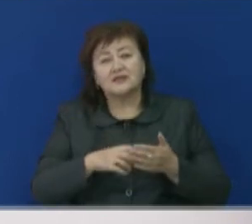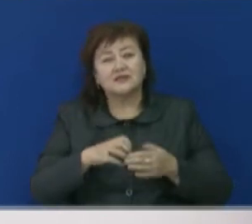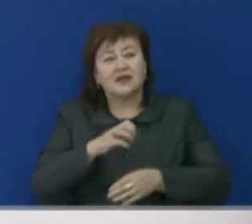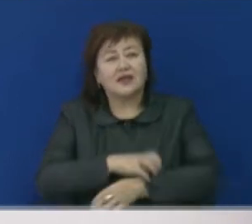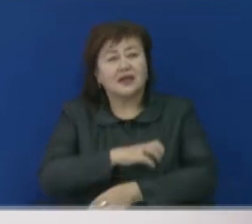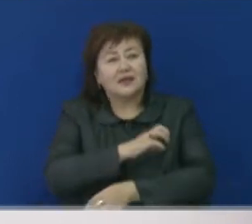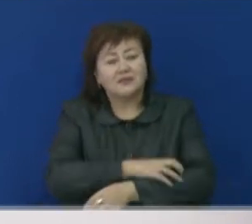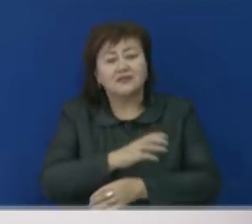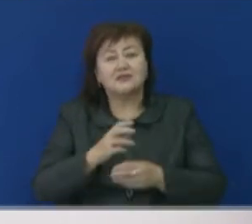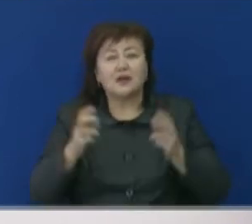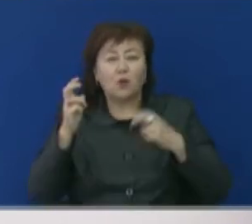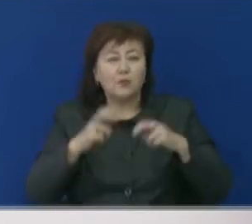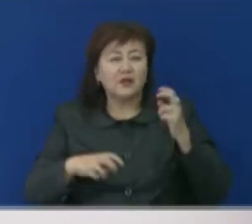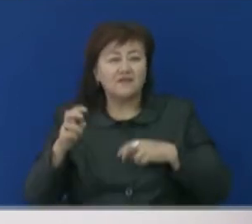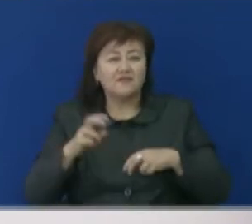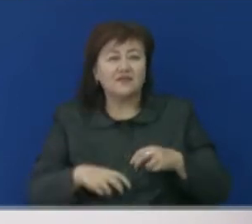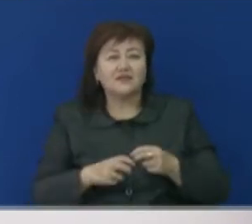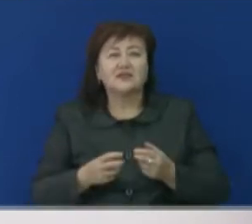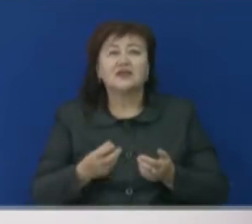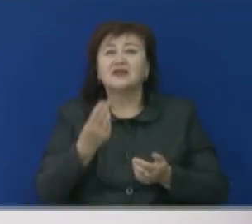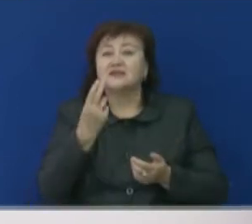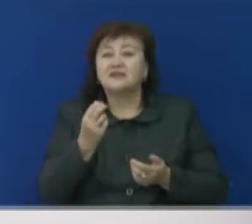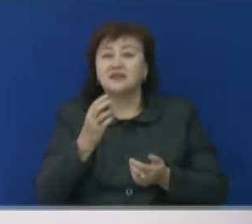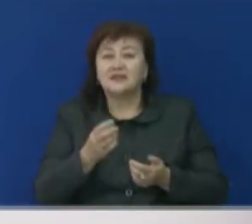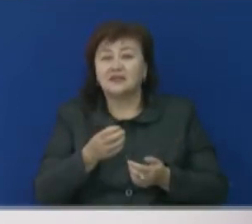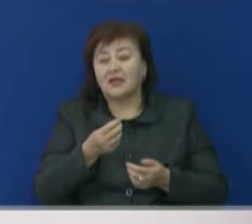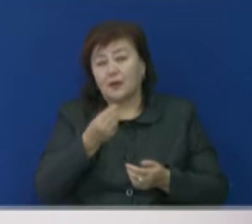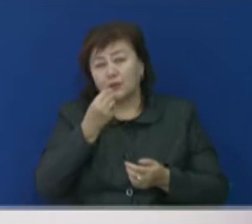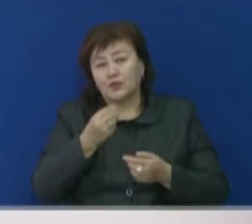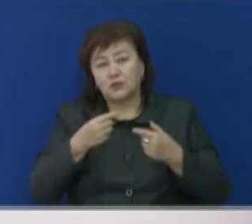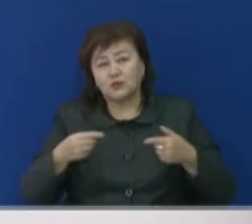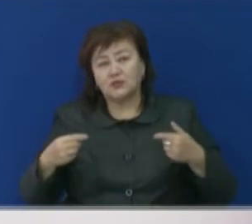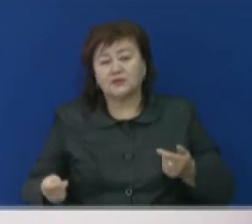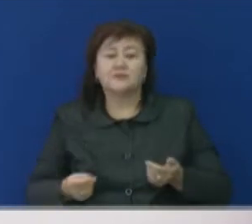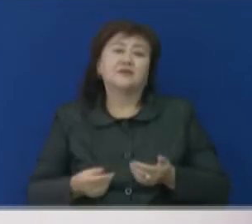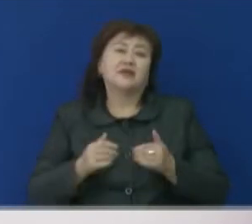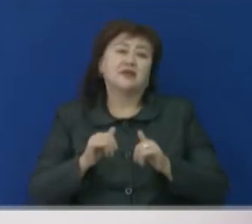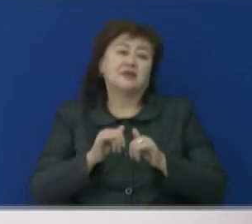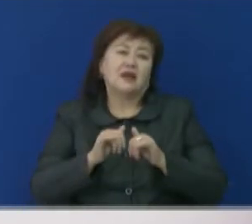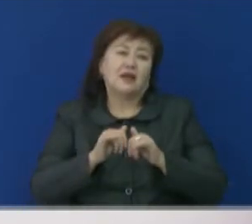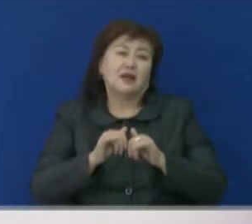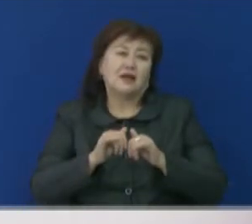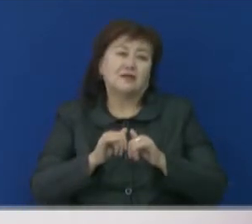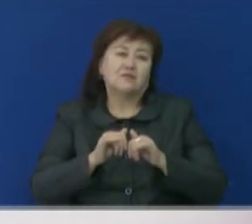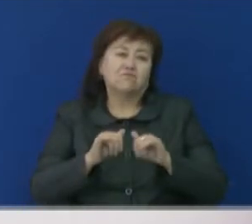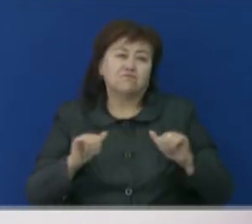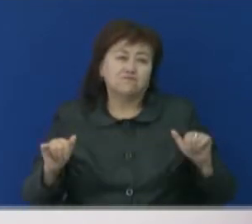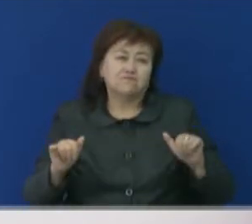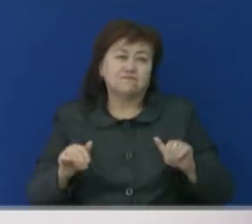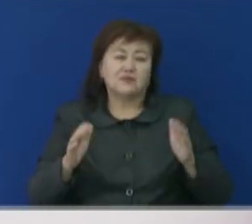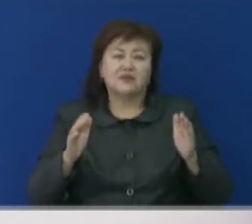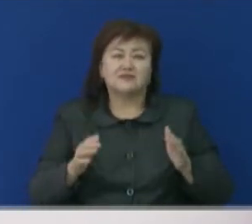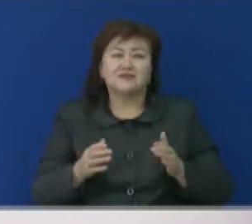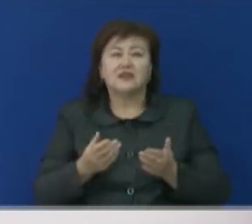қоғамына қатысты тергеу басталды деп хабарлайды Қазақпарат. Бәсекелестікті қорғау және дамыту агенттігі сәйкестікті растау, сынау,